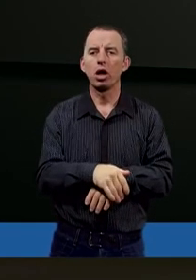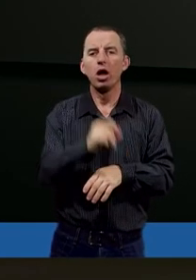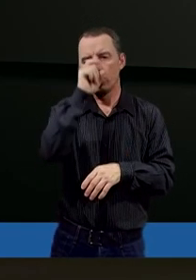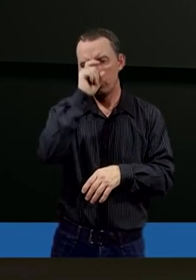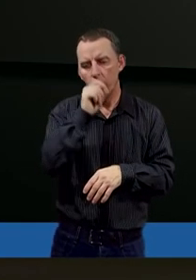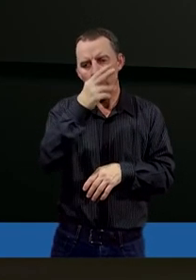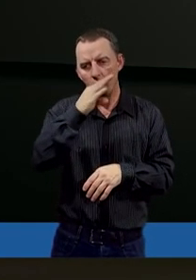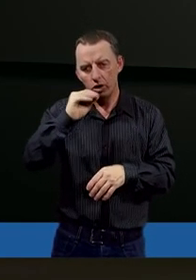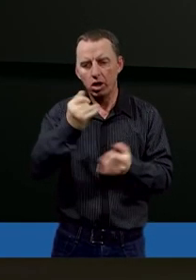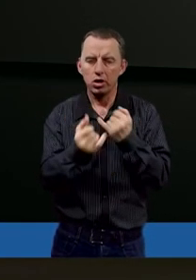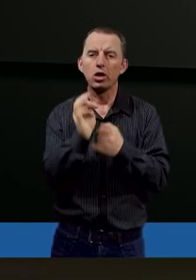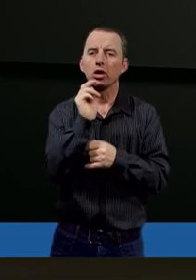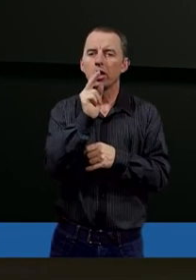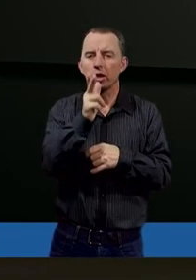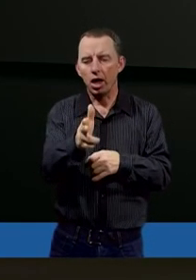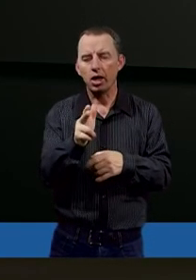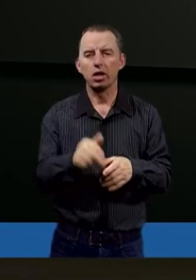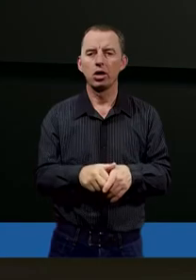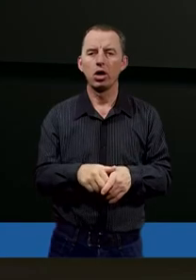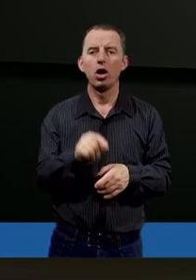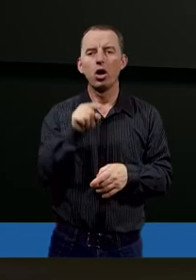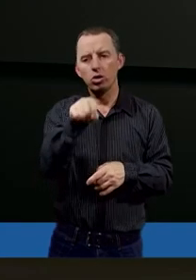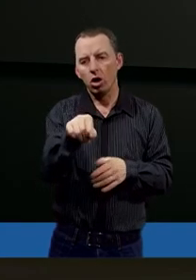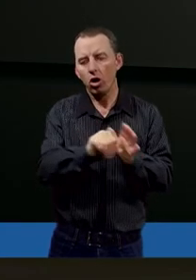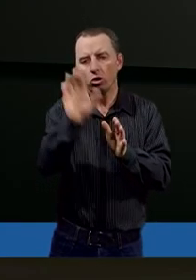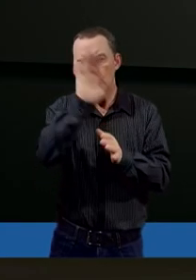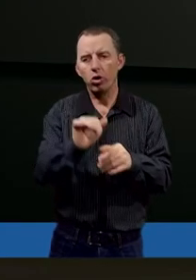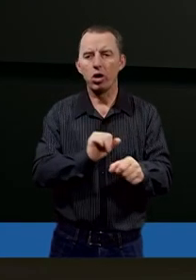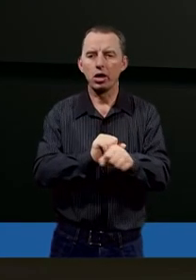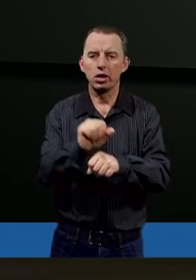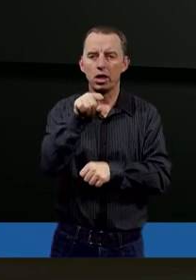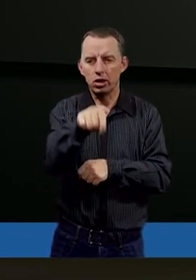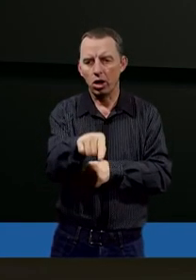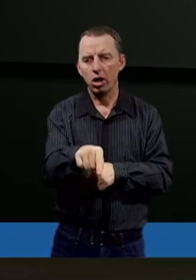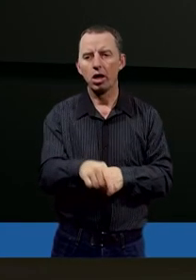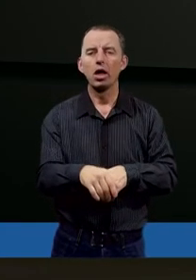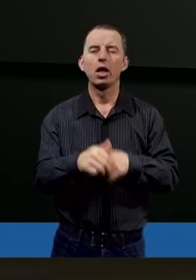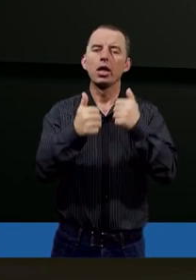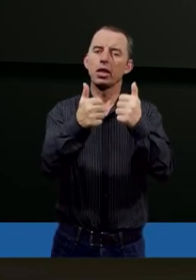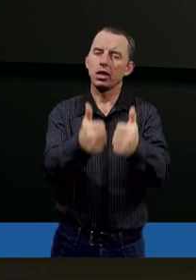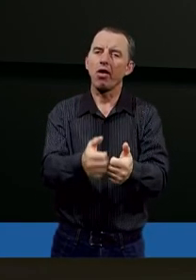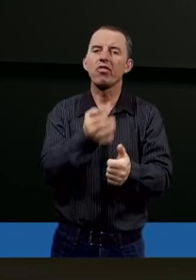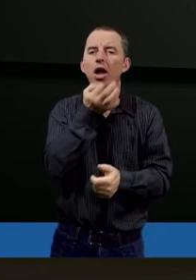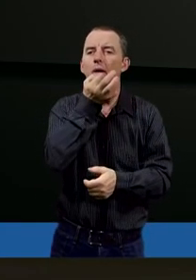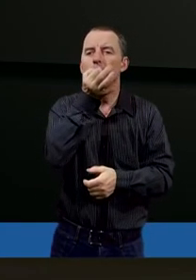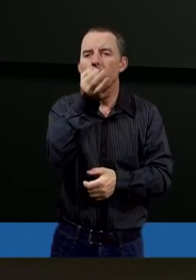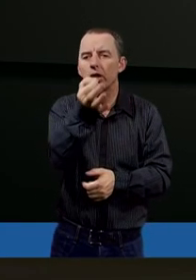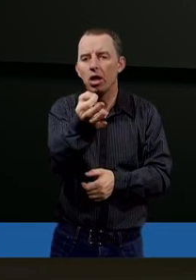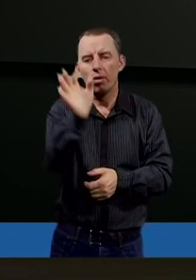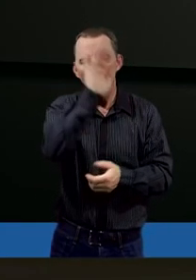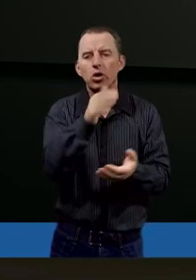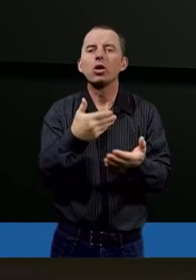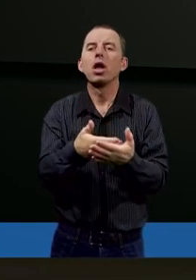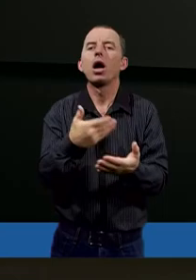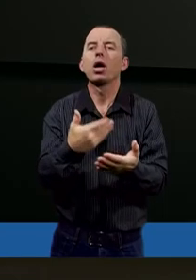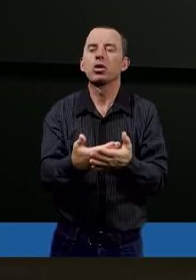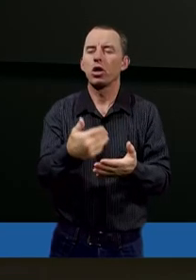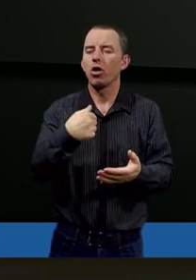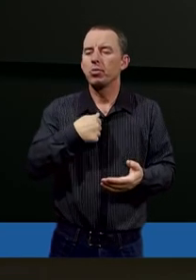nie? Jeśli tak, no to od Boga jest to, ale stawia też pytania, ale Boże, dlaczego mnie